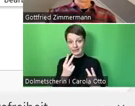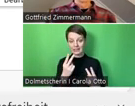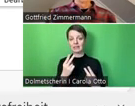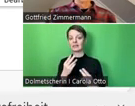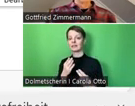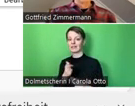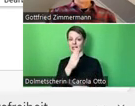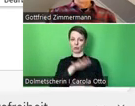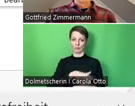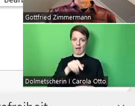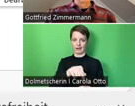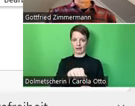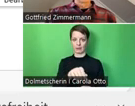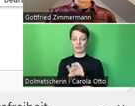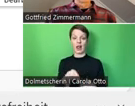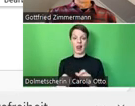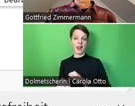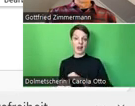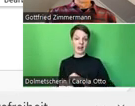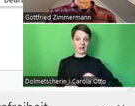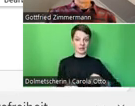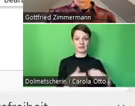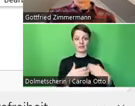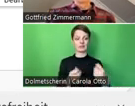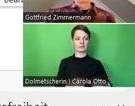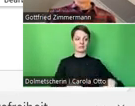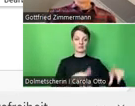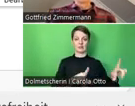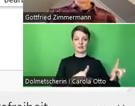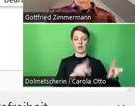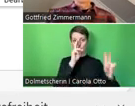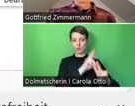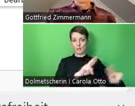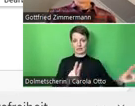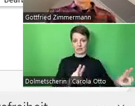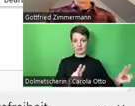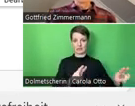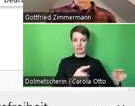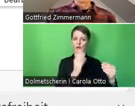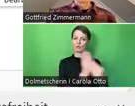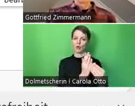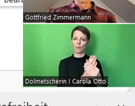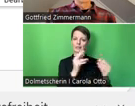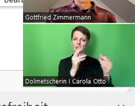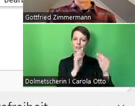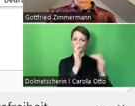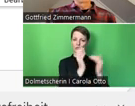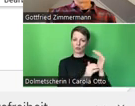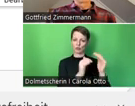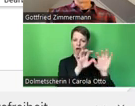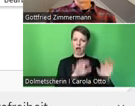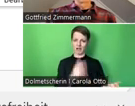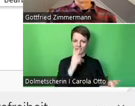erscheint links eben hier eine Übersicht über die Struktur des Dokuments. Und ich kann anhand dieser